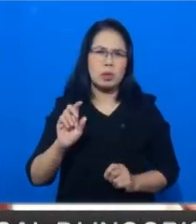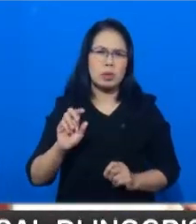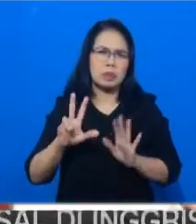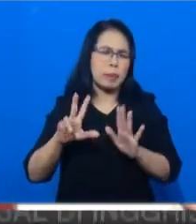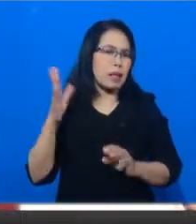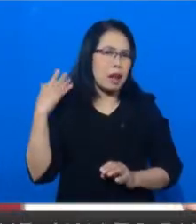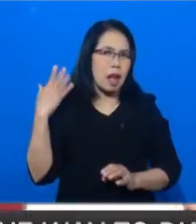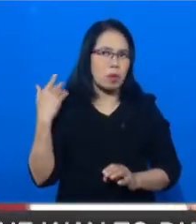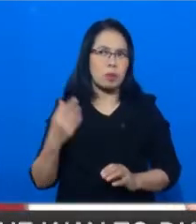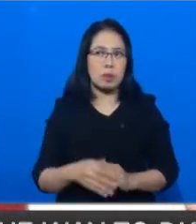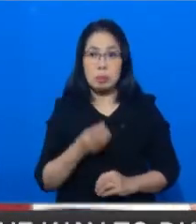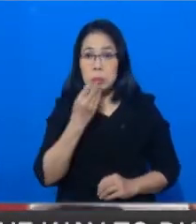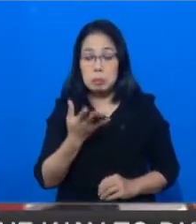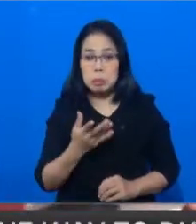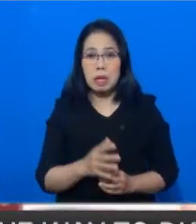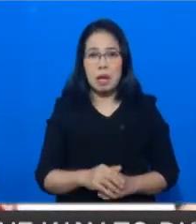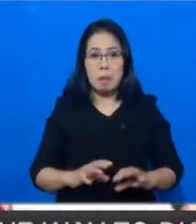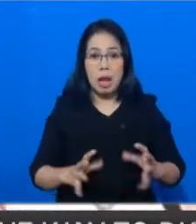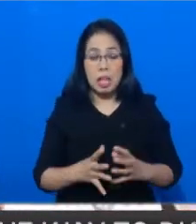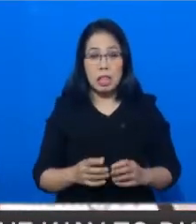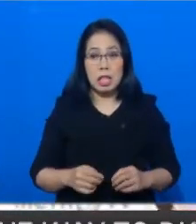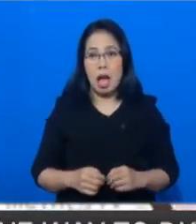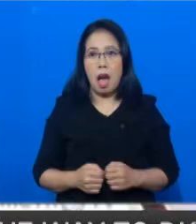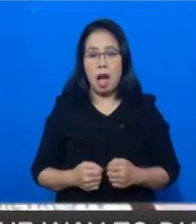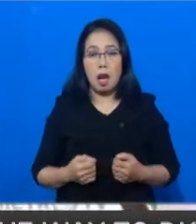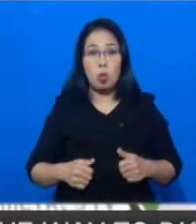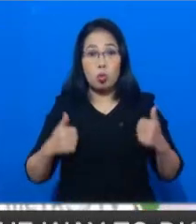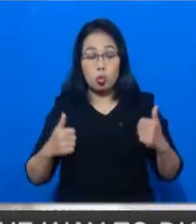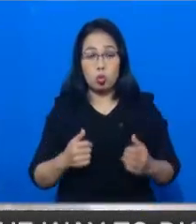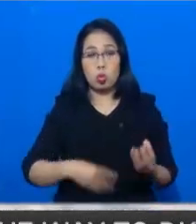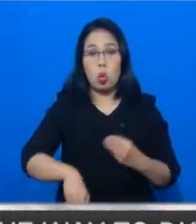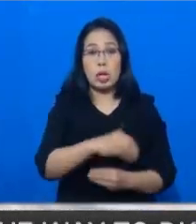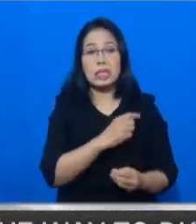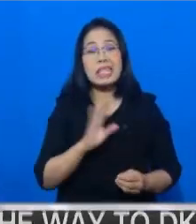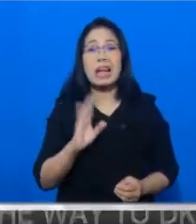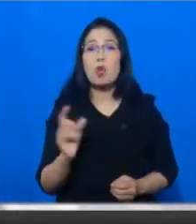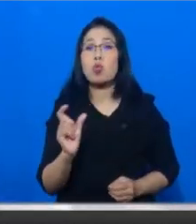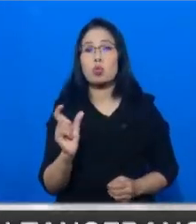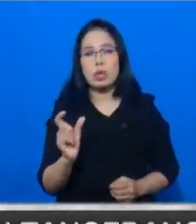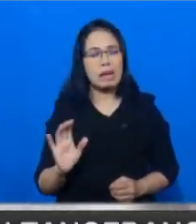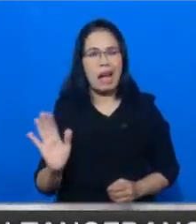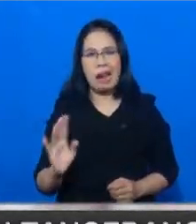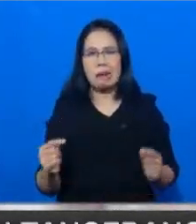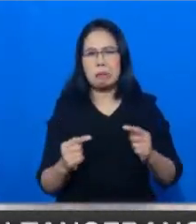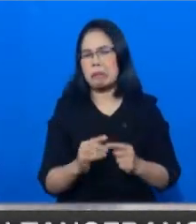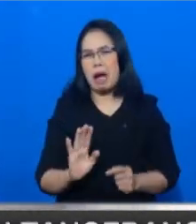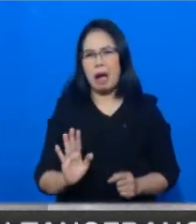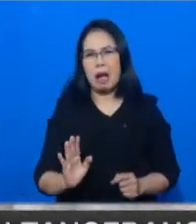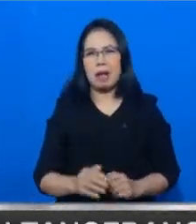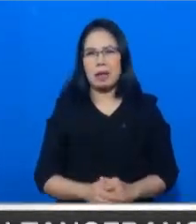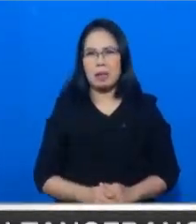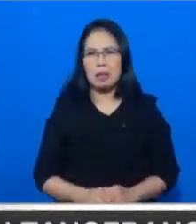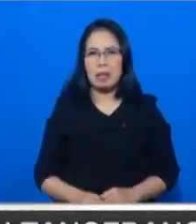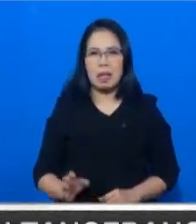menyebut Pansus Haji tidak ada urusan dengan PKB dan PBNU. Seteru pun tidak berhenti. Pada Sabtu